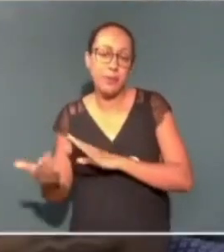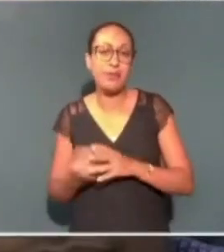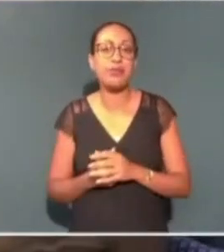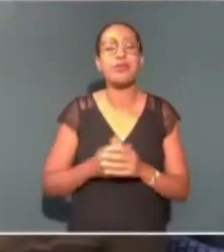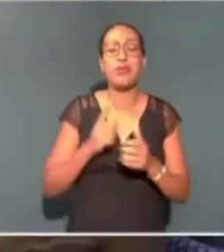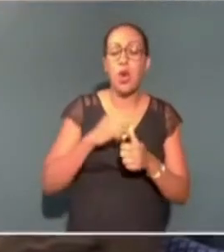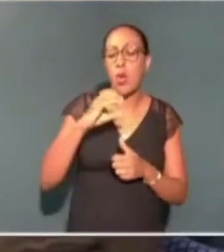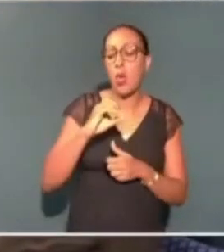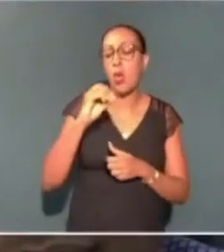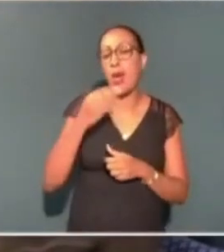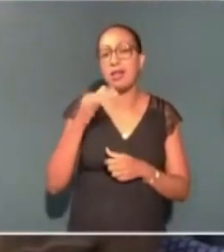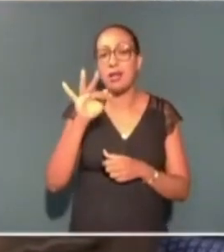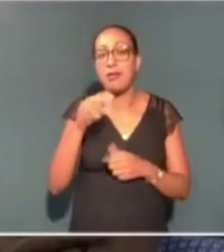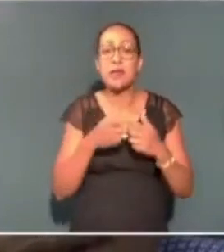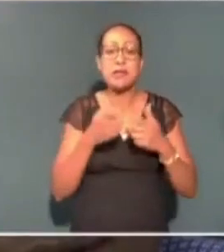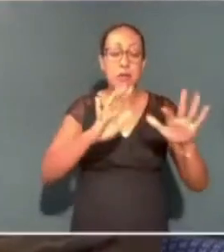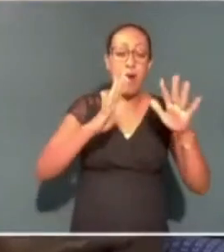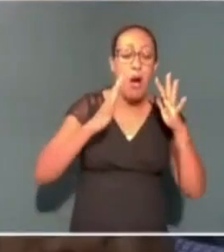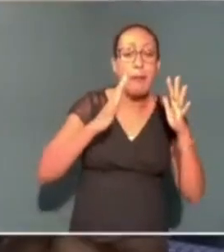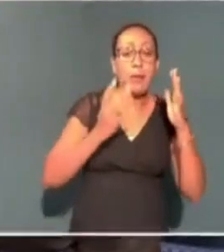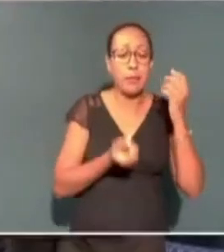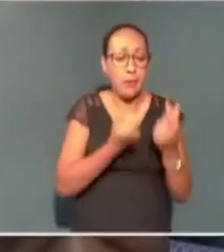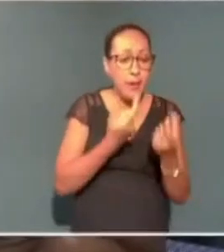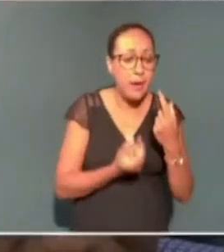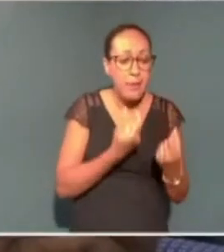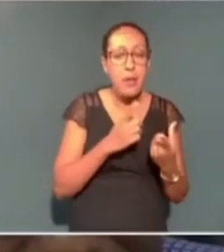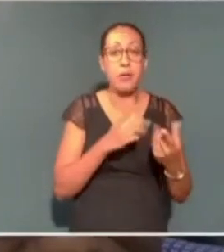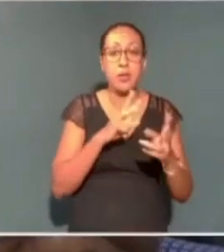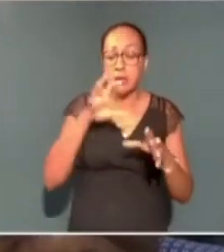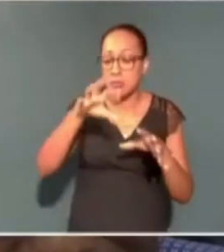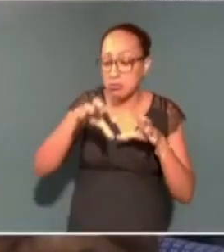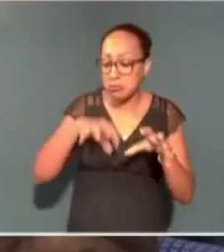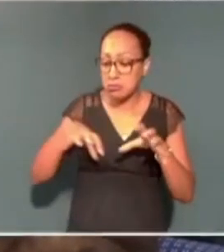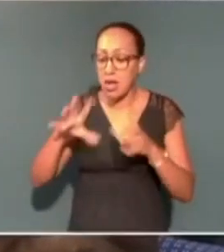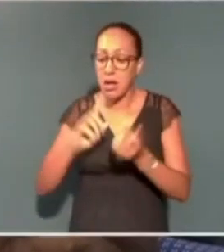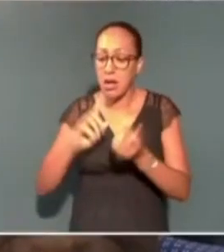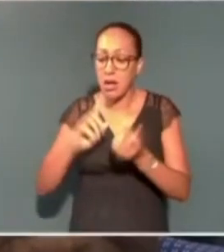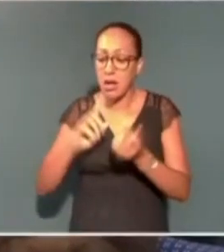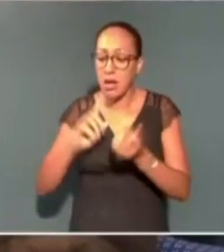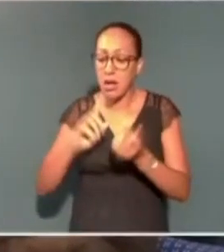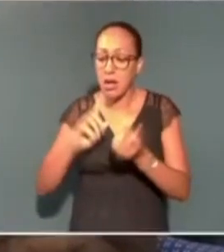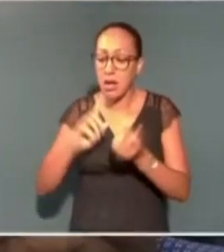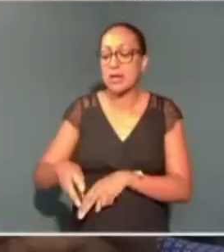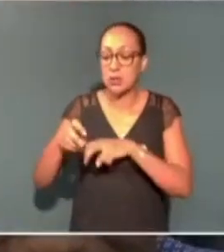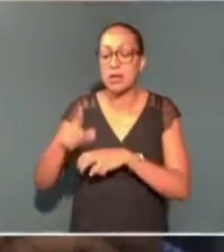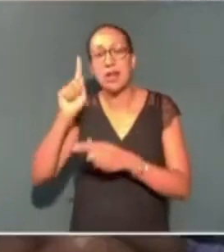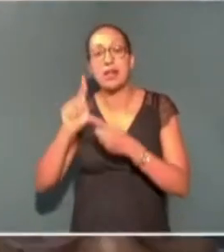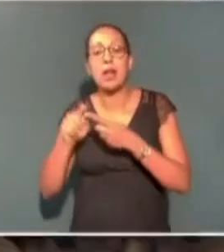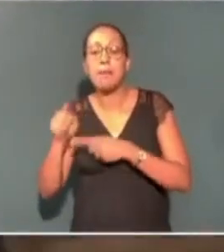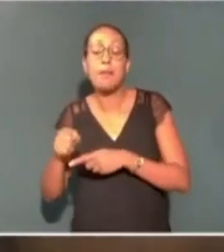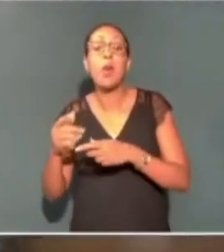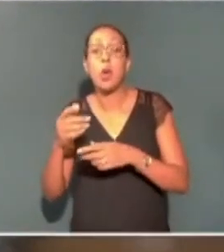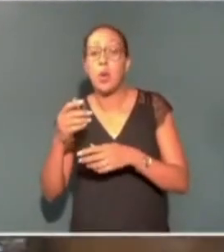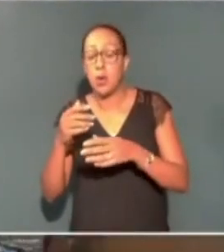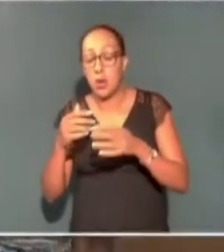des mahoganies ou autres arbres forestiers, qui pourraient être transformés en agriculture pour l'autonomie alimentaire. Donc